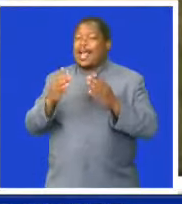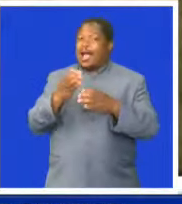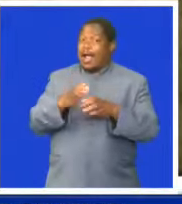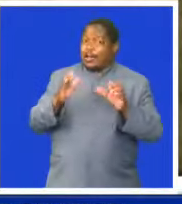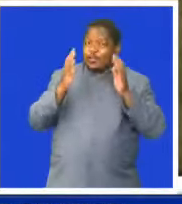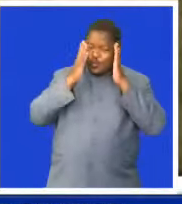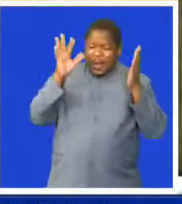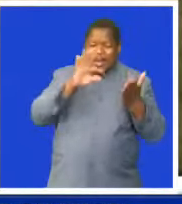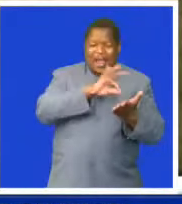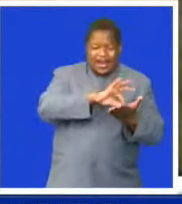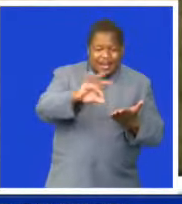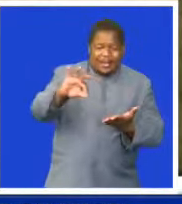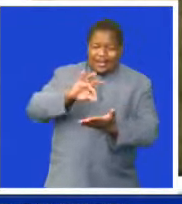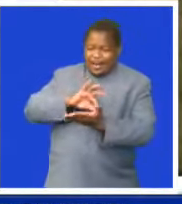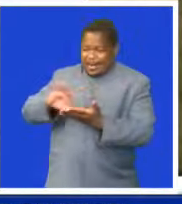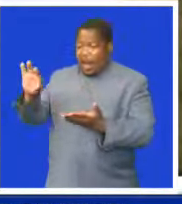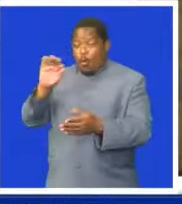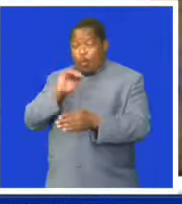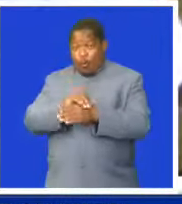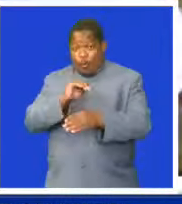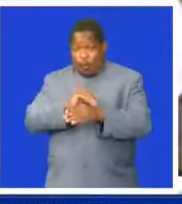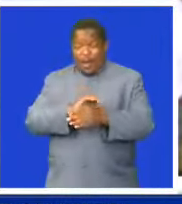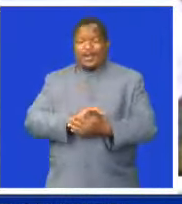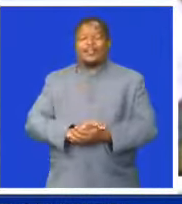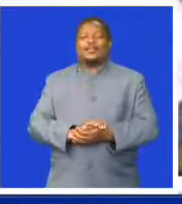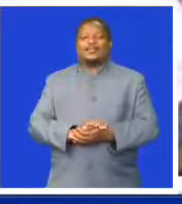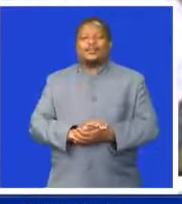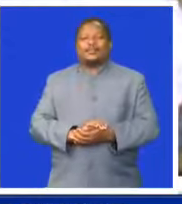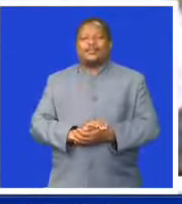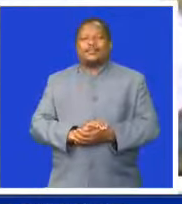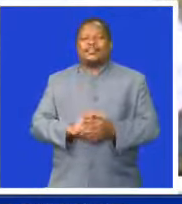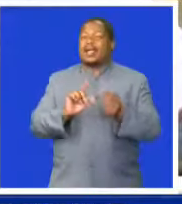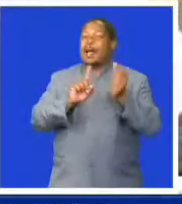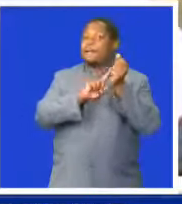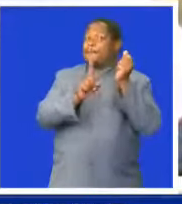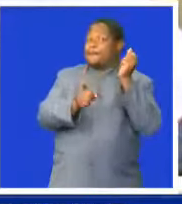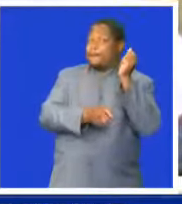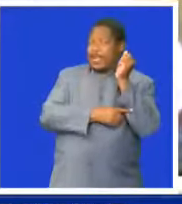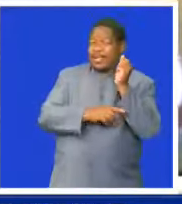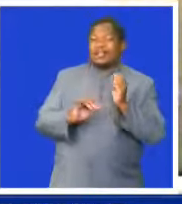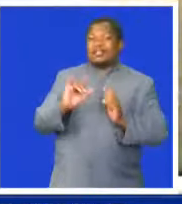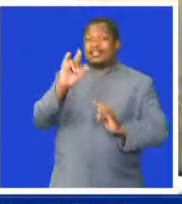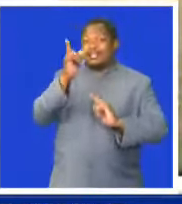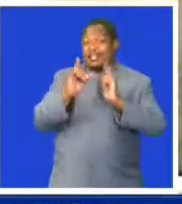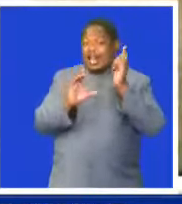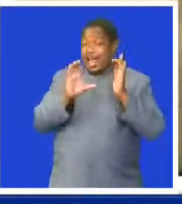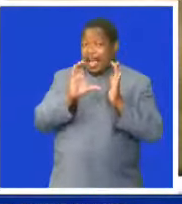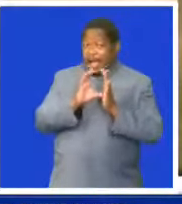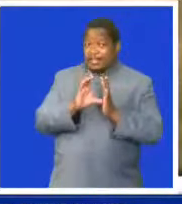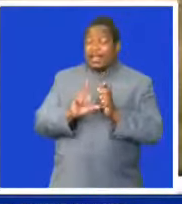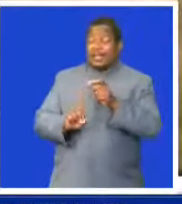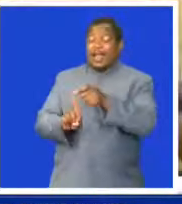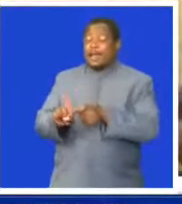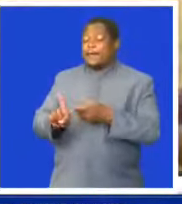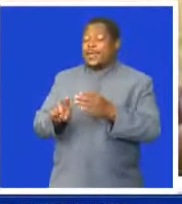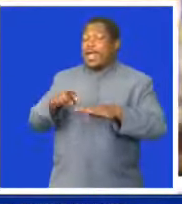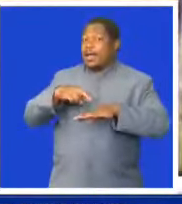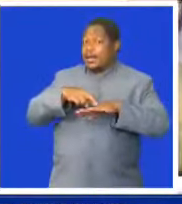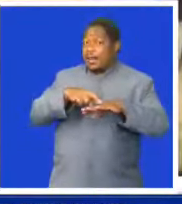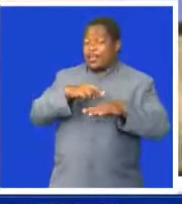welidolobha laseMbabane Sabelo Magagula uthi masipala welidolobha laseMbabane utawuchubeka ngokubambisa uhulumende kongasimo